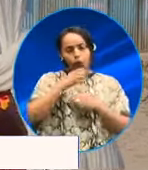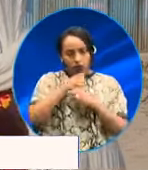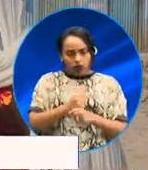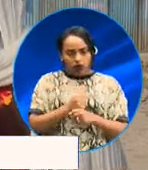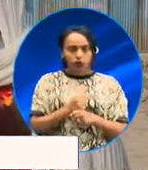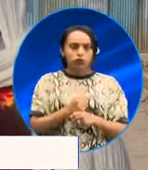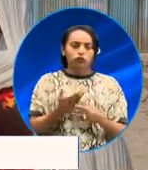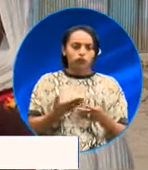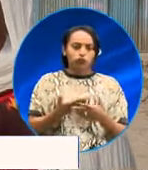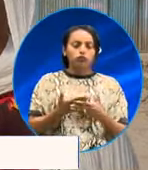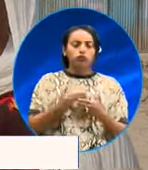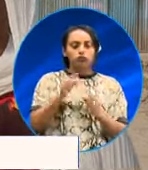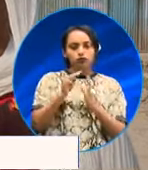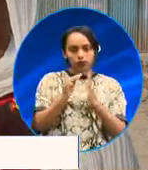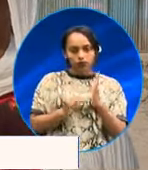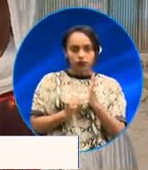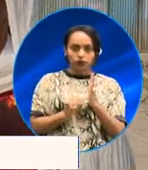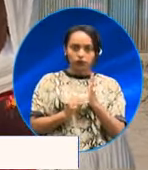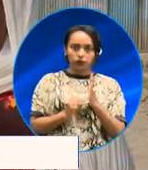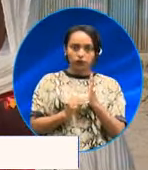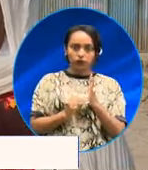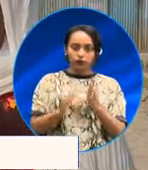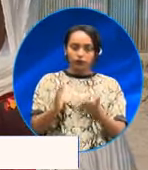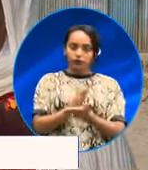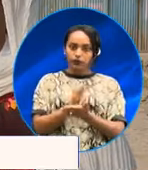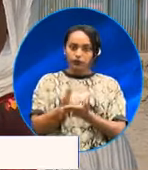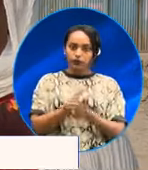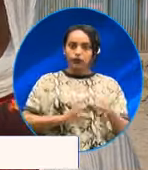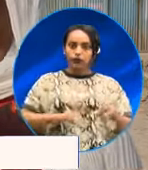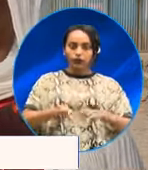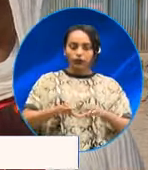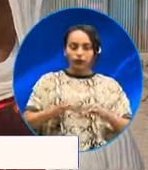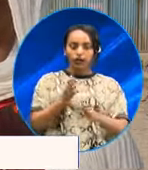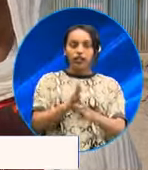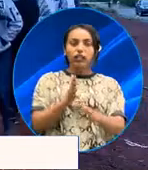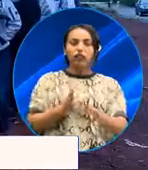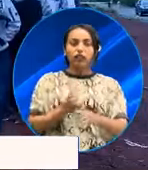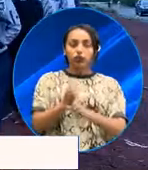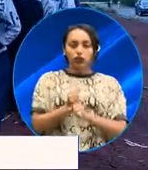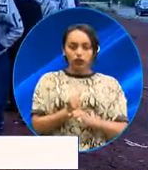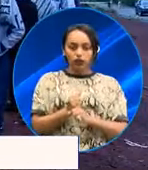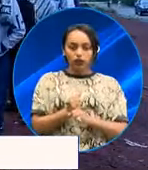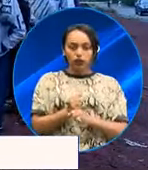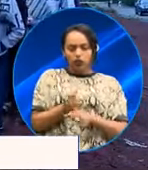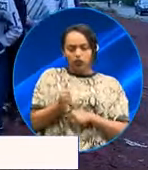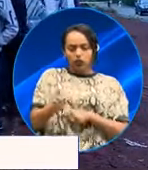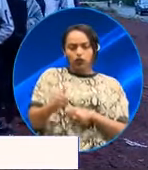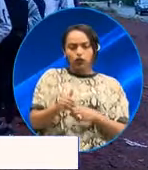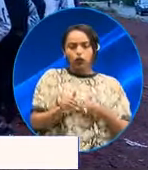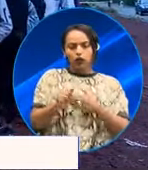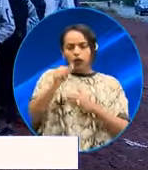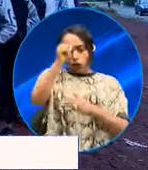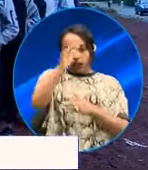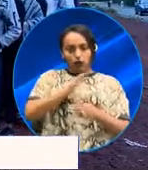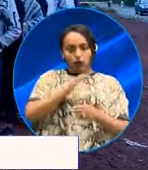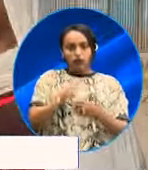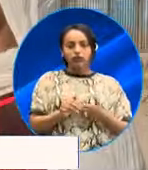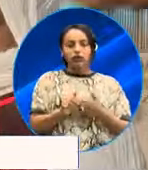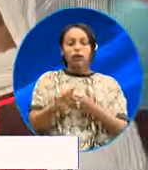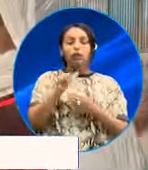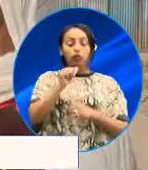ጎልማሳውም በስነ ስርዓት ተሳትፎ አድርጎ ሰልፋቸውን ይዞ ራሳቸውን መርቶ ሰው